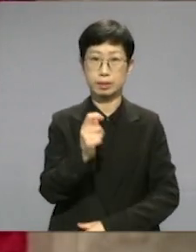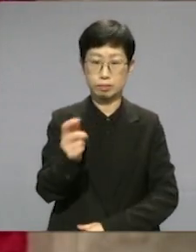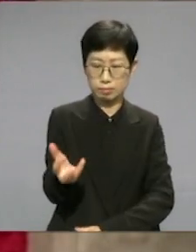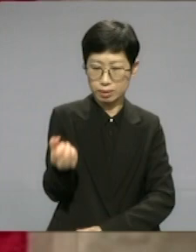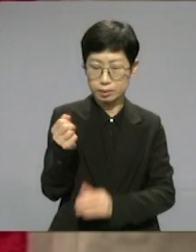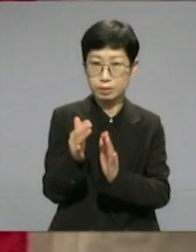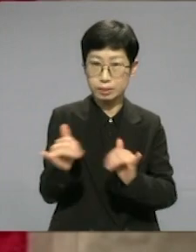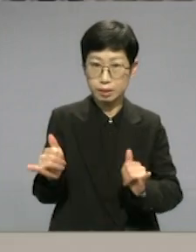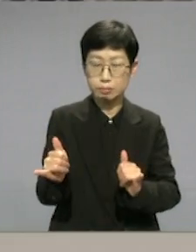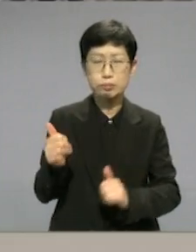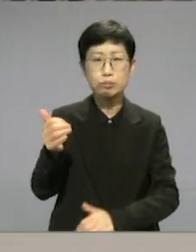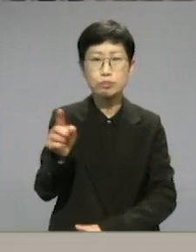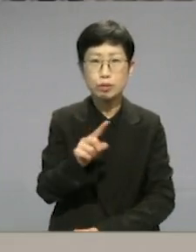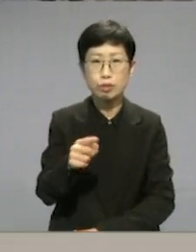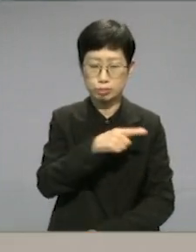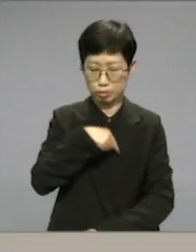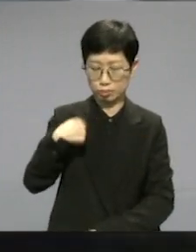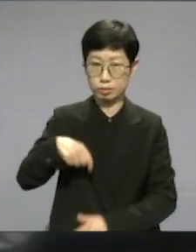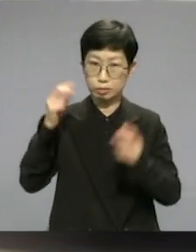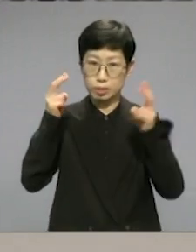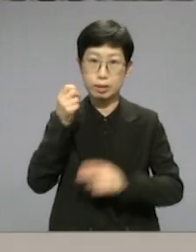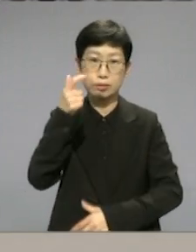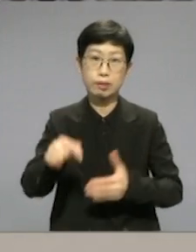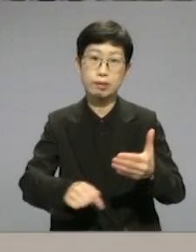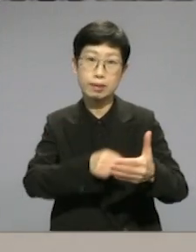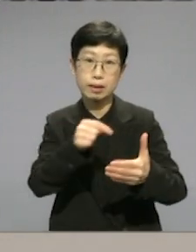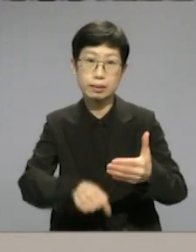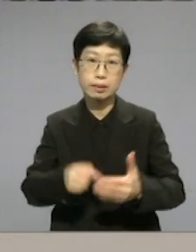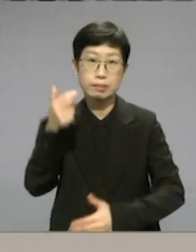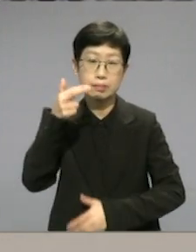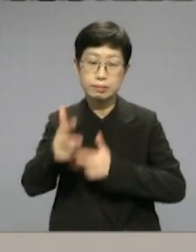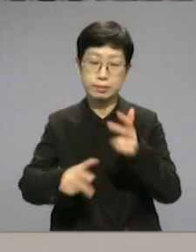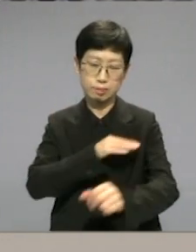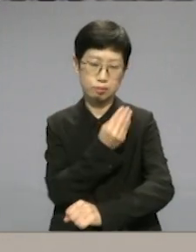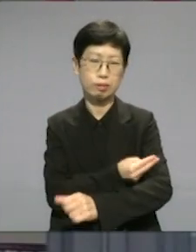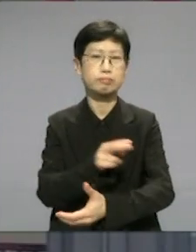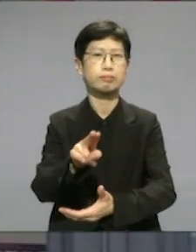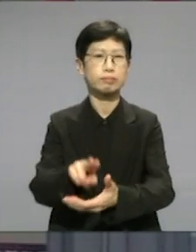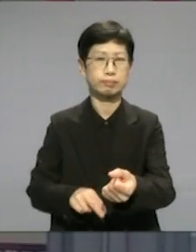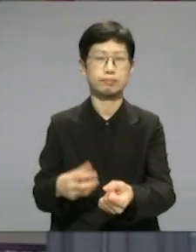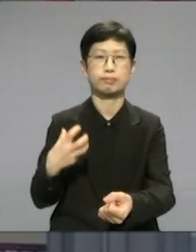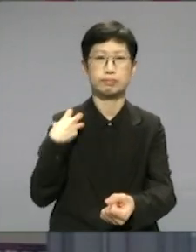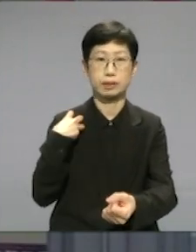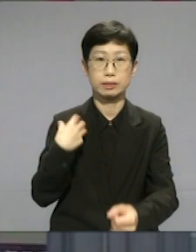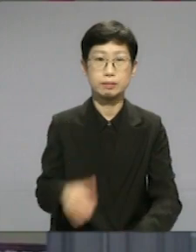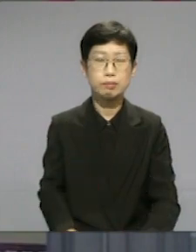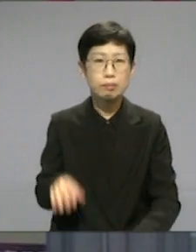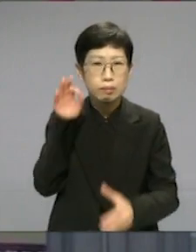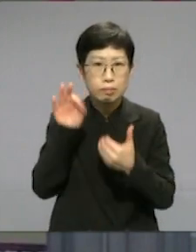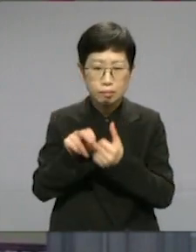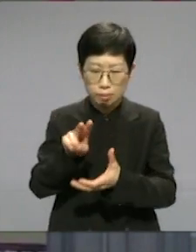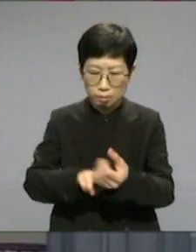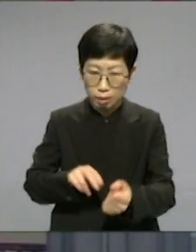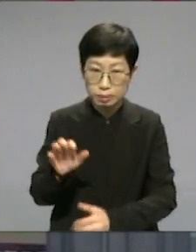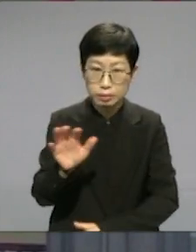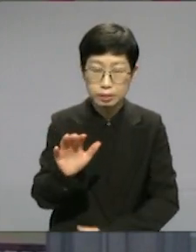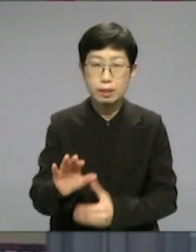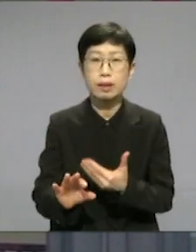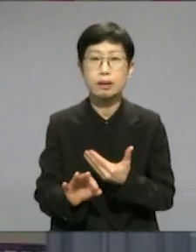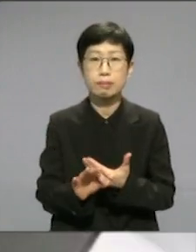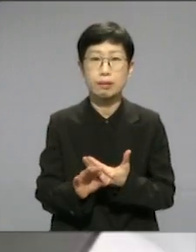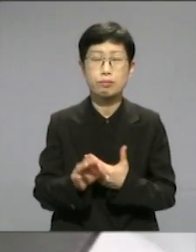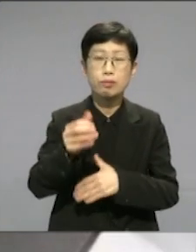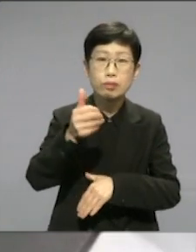소유주인 중국 바이트댄스는 6개월 내에 틱톡의 미국 사업권을 매각해야 하는데요. 만약 매각을 이행하지 않을